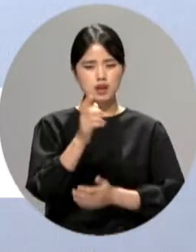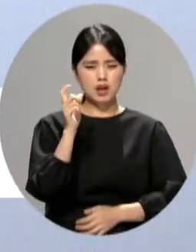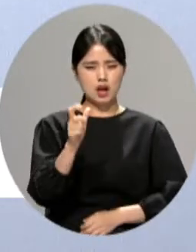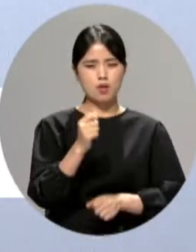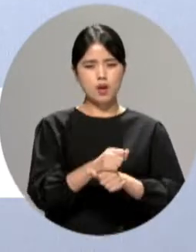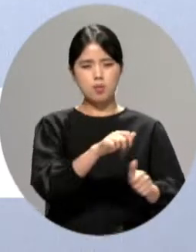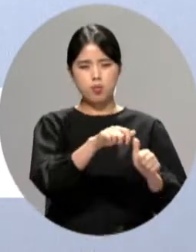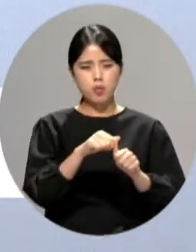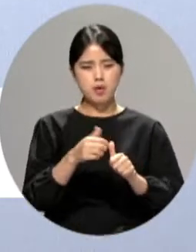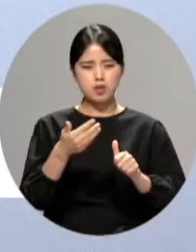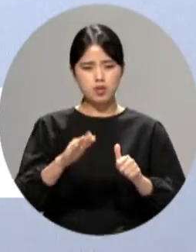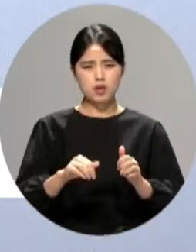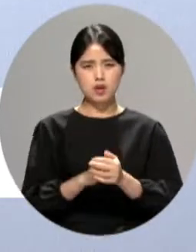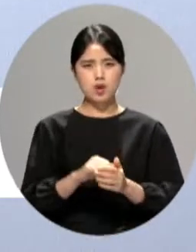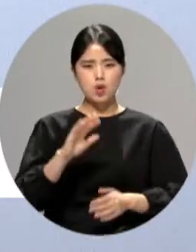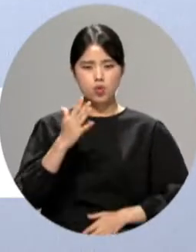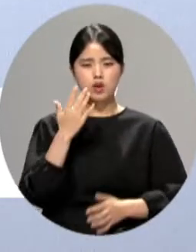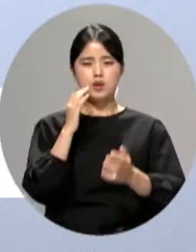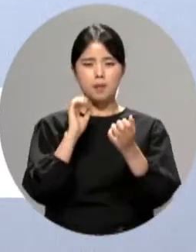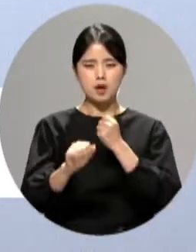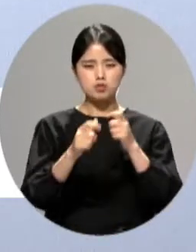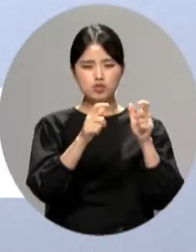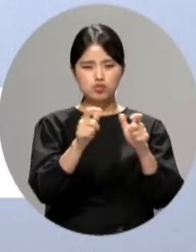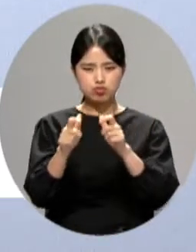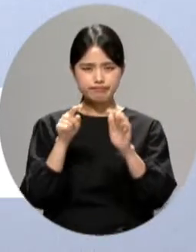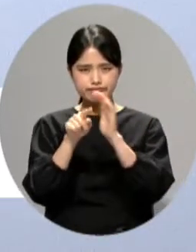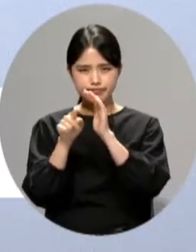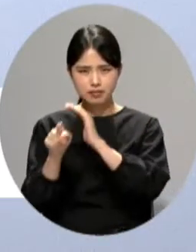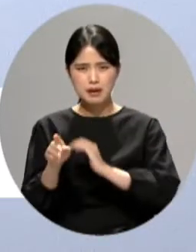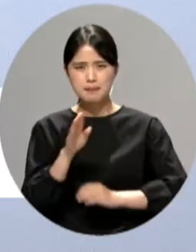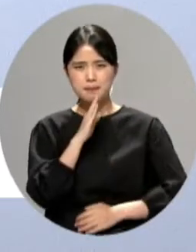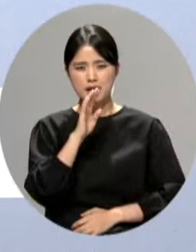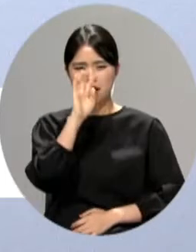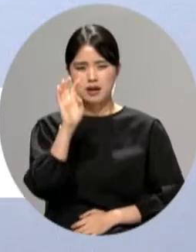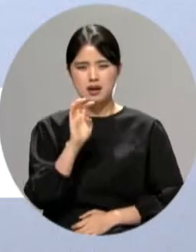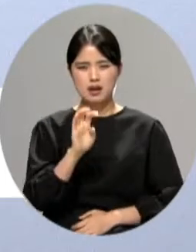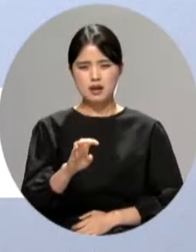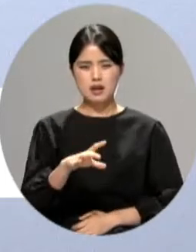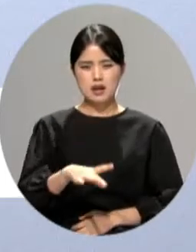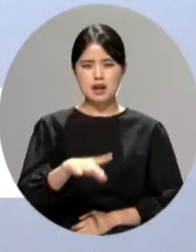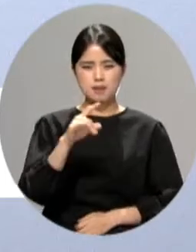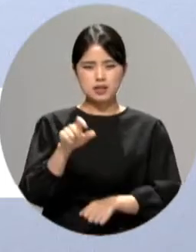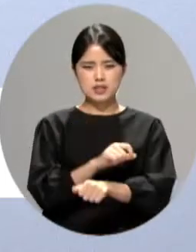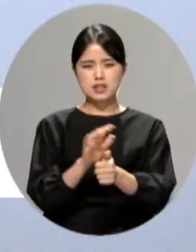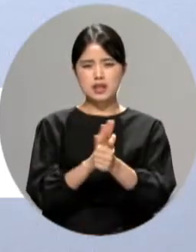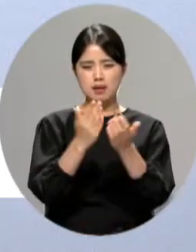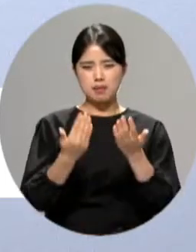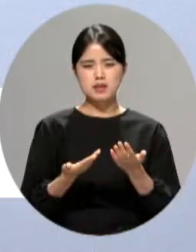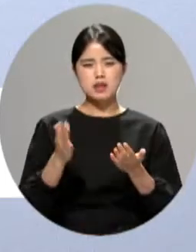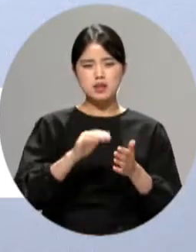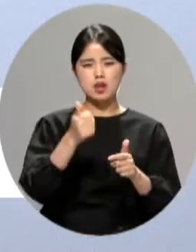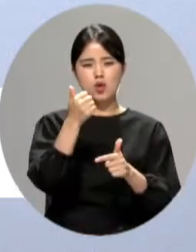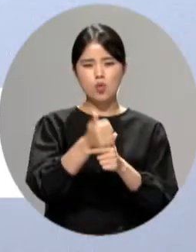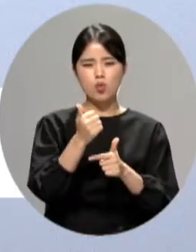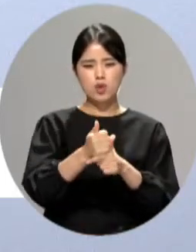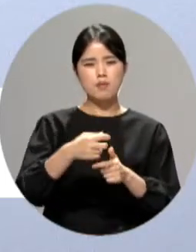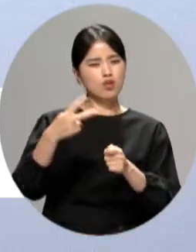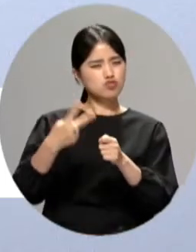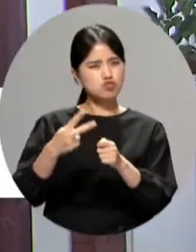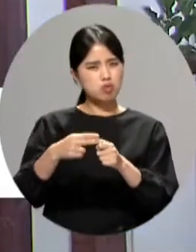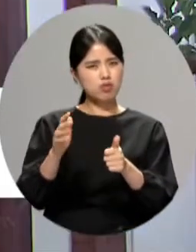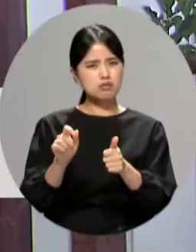뽑았는데 되자마자 지역구 찾으러 다니는 게 맞냐. 그리고 한 번 해준 특혜를 받는데 호남에다 또 주면 두 번 특혜 받는 거